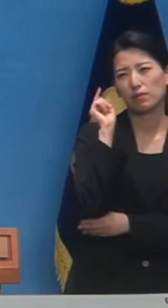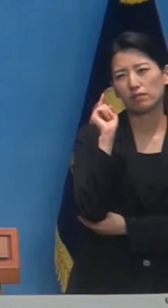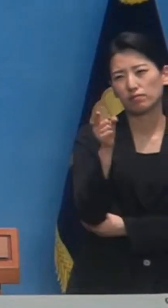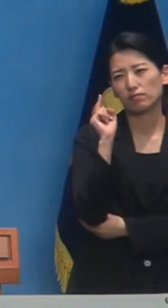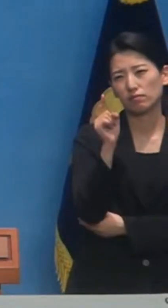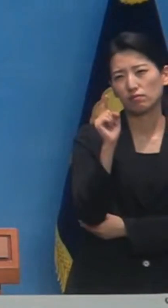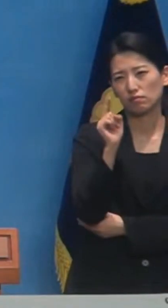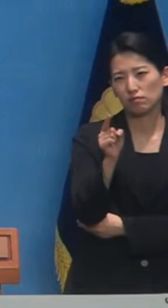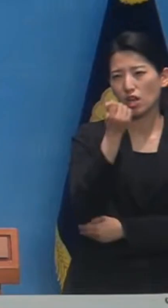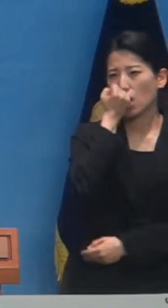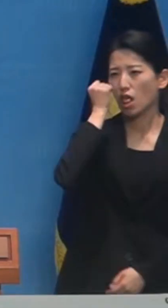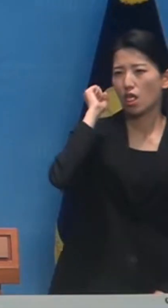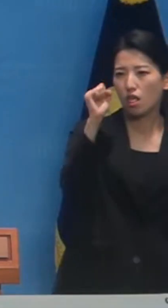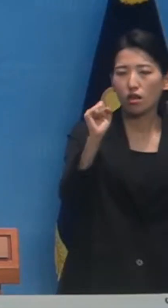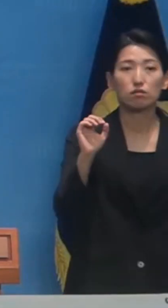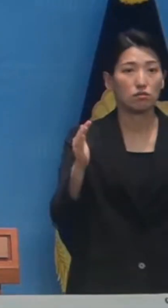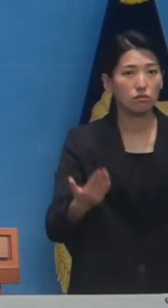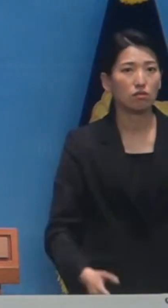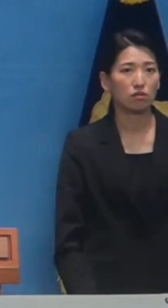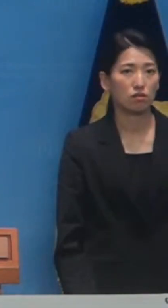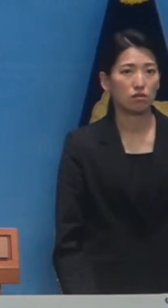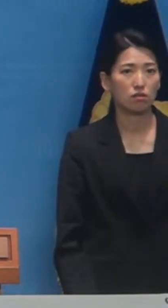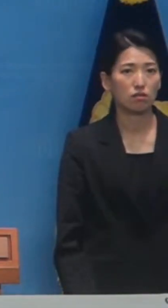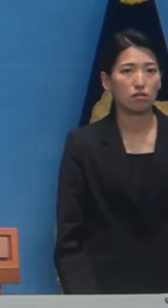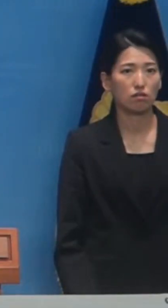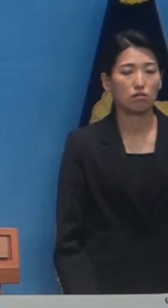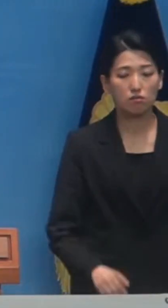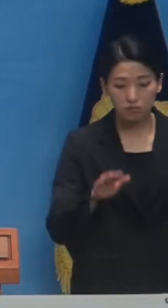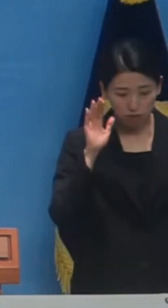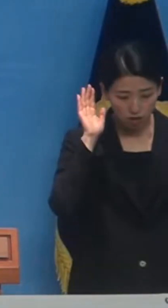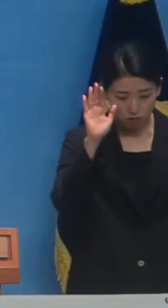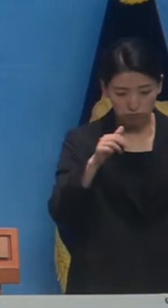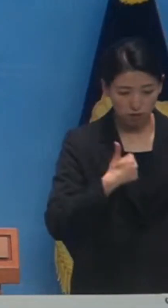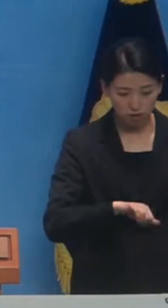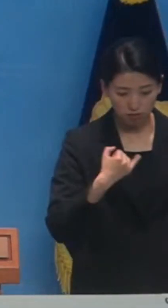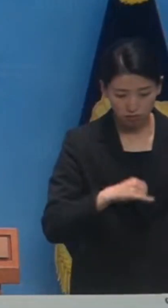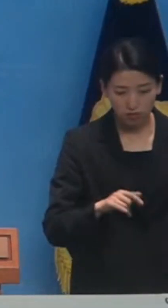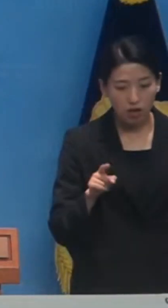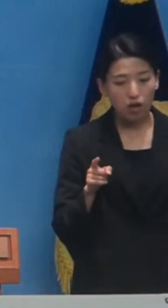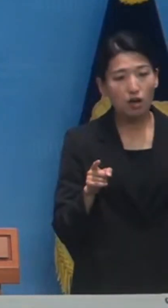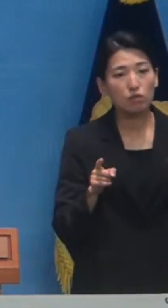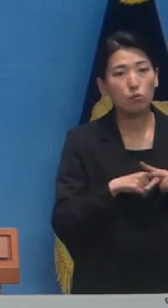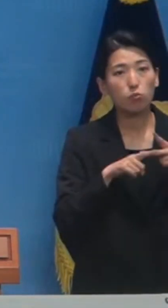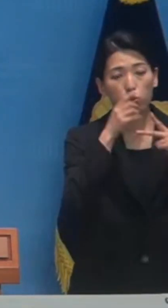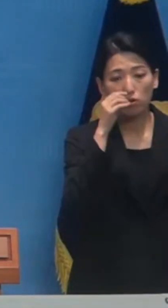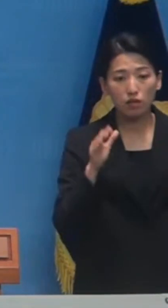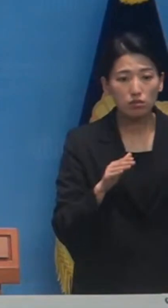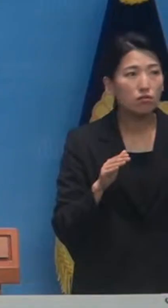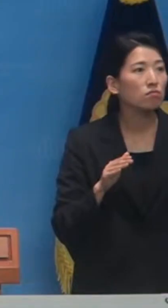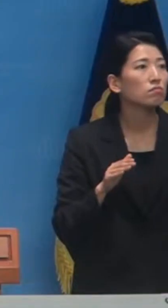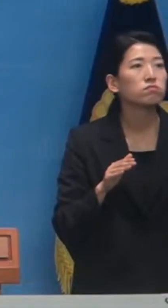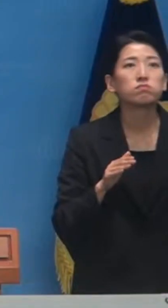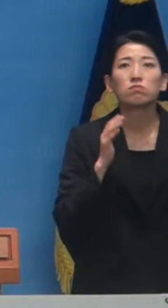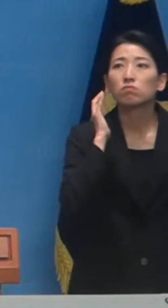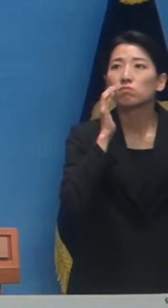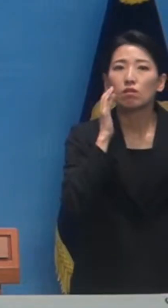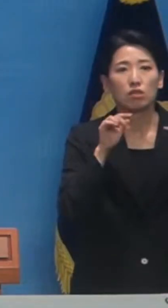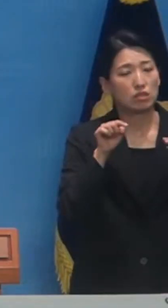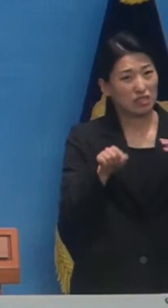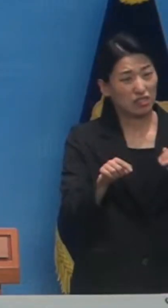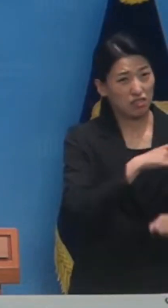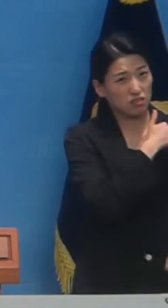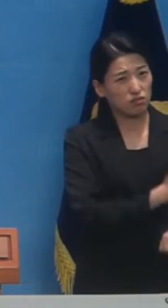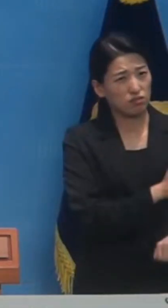것입니다. 아이들을 성 이데올로기의 실험 대상으로 만드는 것을 인권이라 부를 수 있습니까?